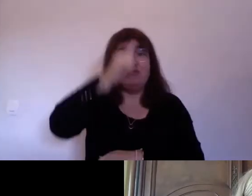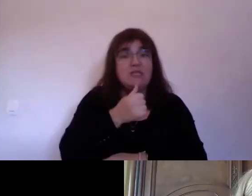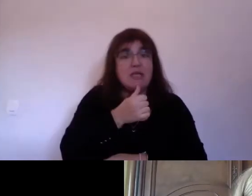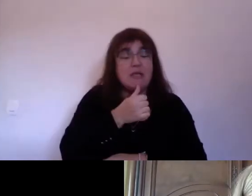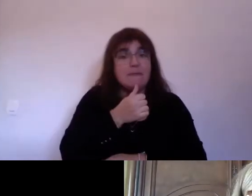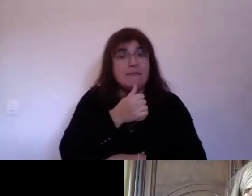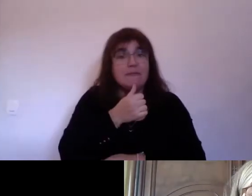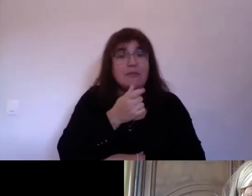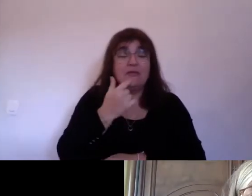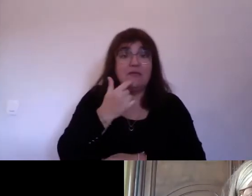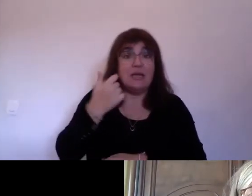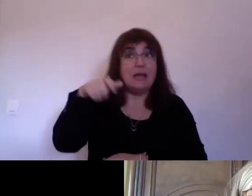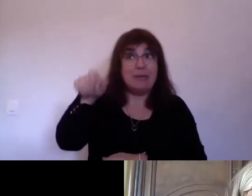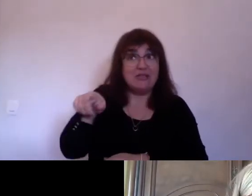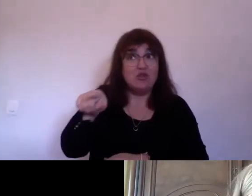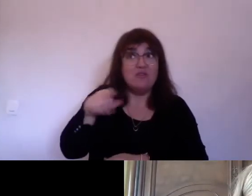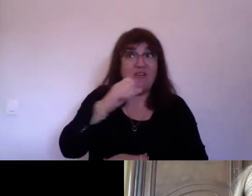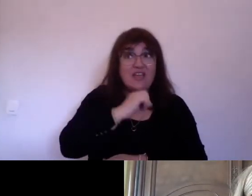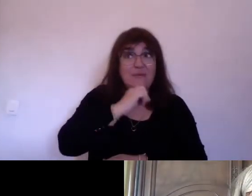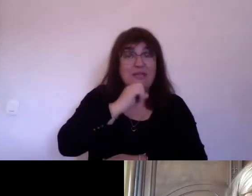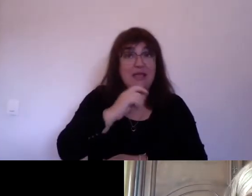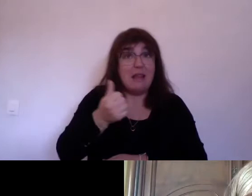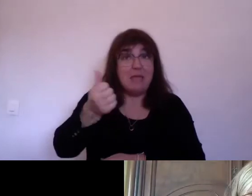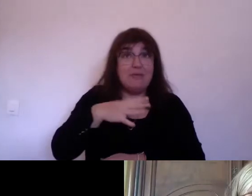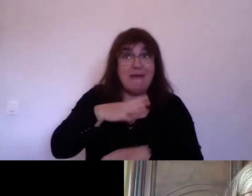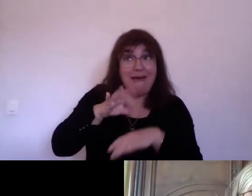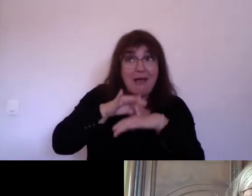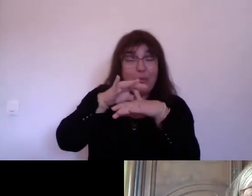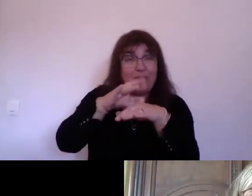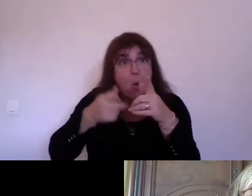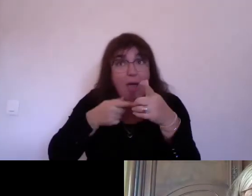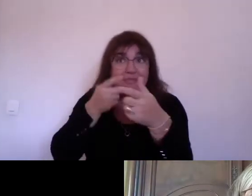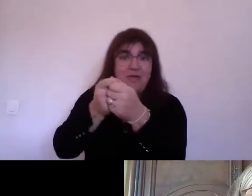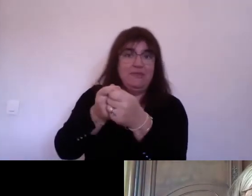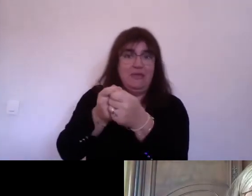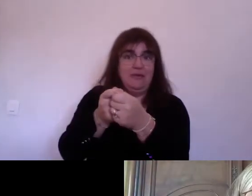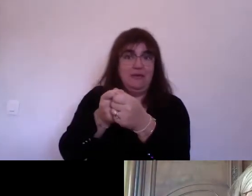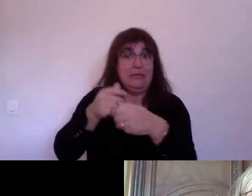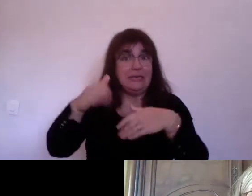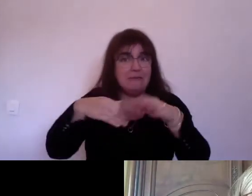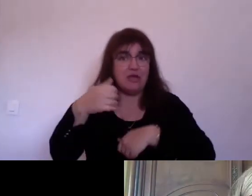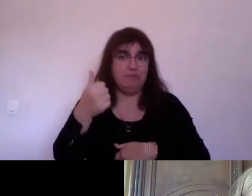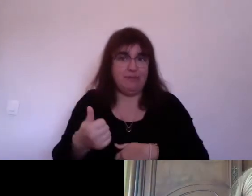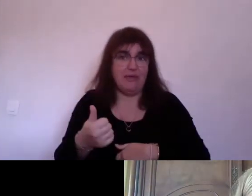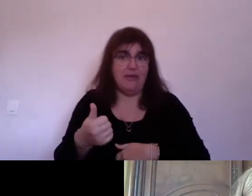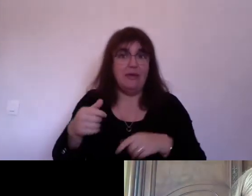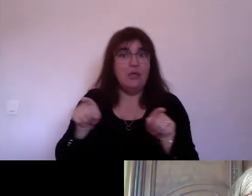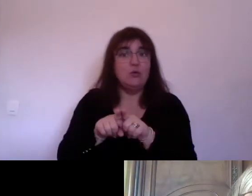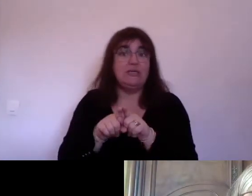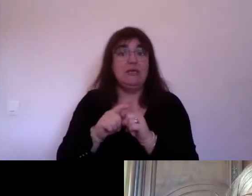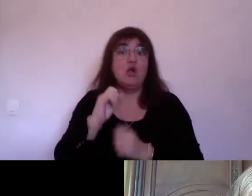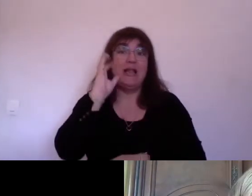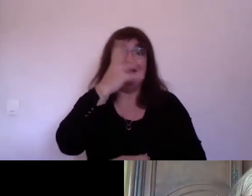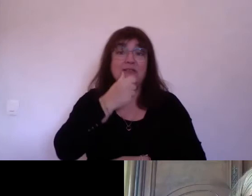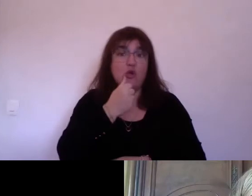cela a permis d'avoir un accompagnement adapté, efficace et surtout multisensoriel.